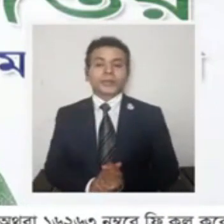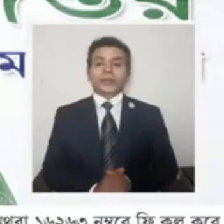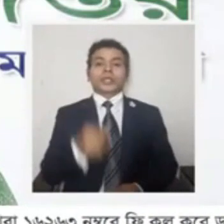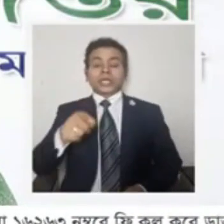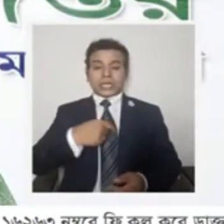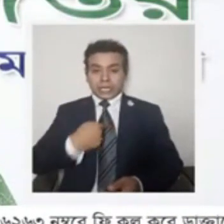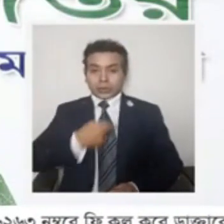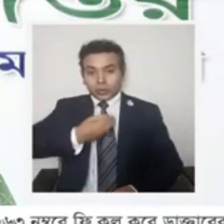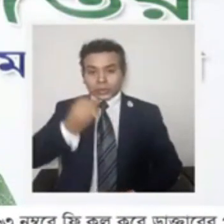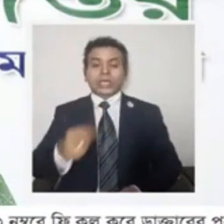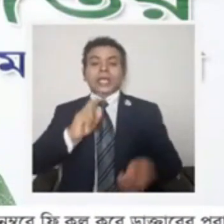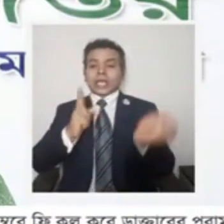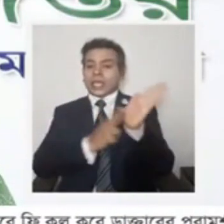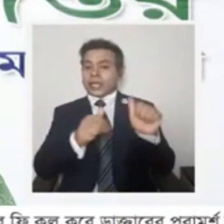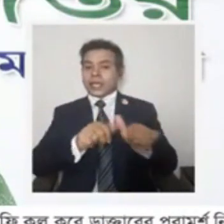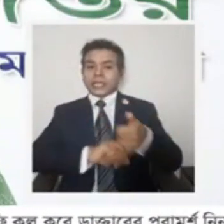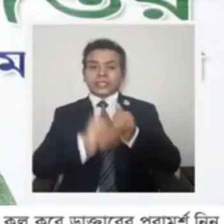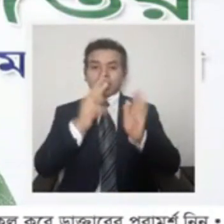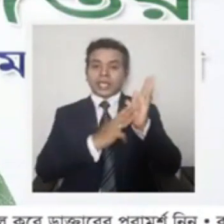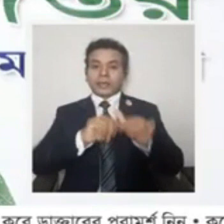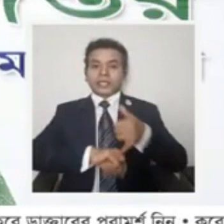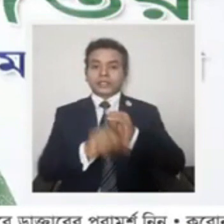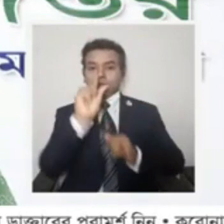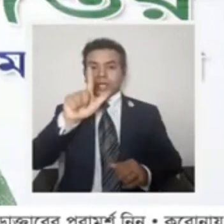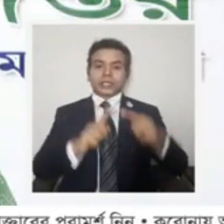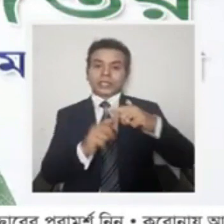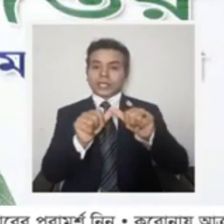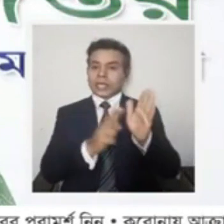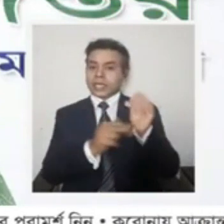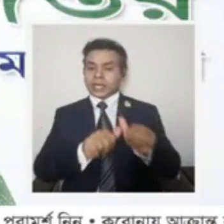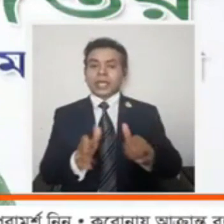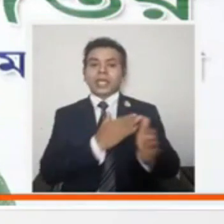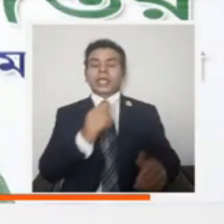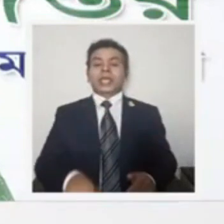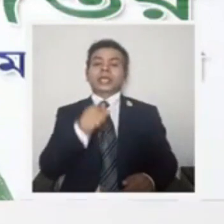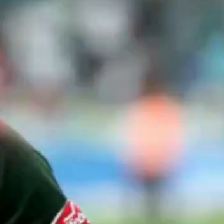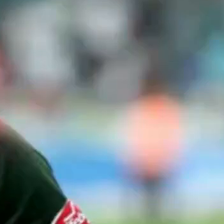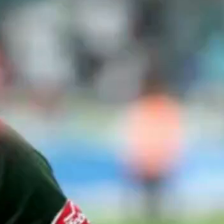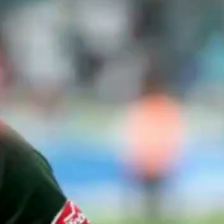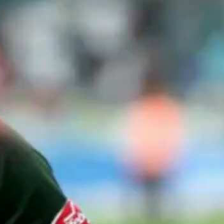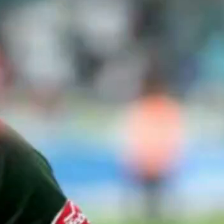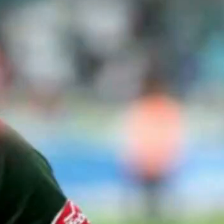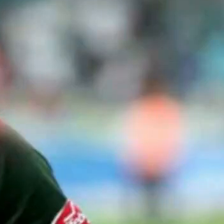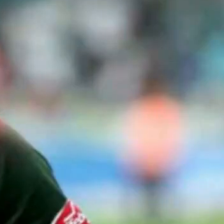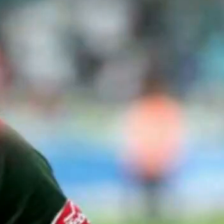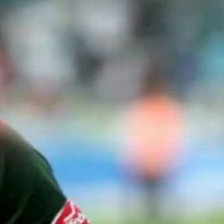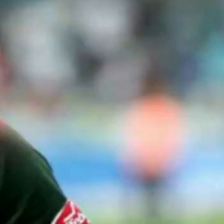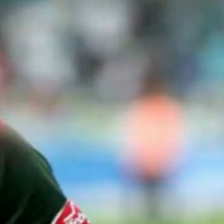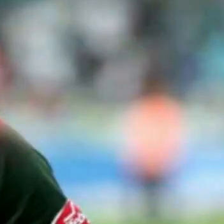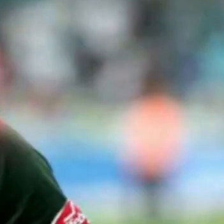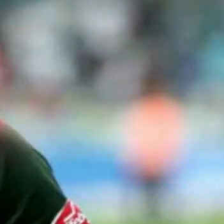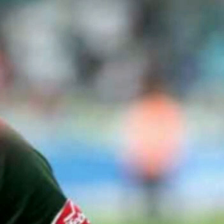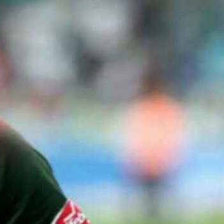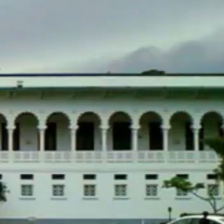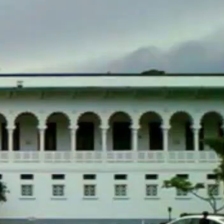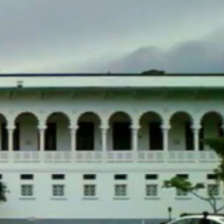শিরোনাম। 24 ঘন্টায় আরও 37 মৃত্যু, আক্রান্ত 3,240। মাশরাফি করোনায়